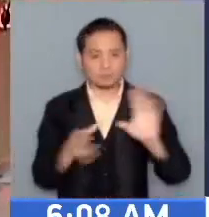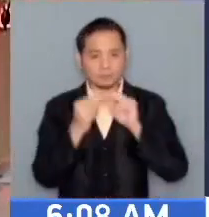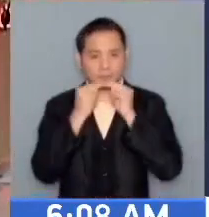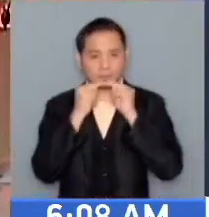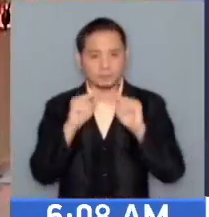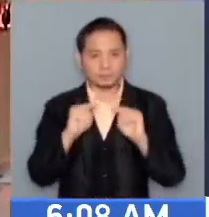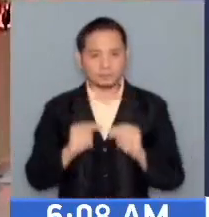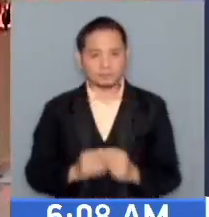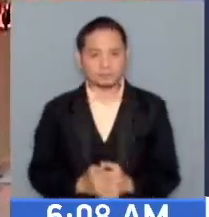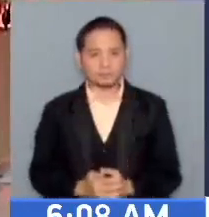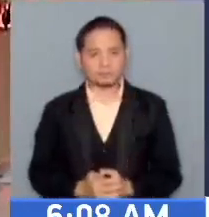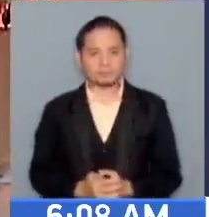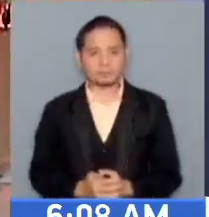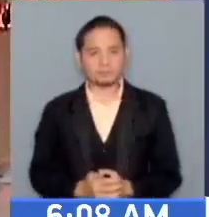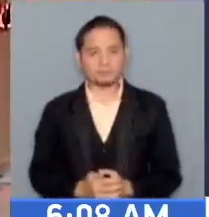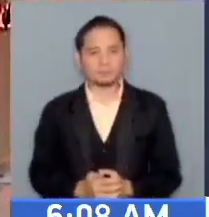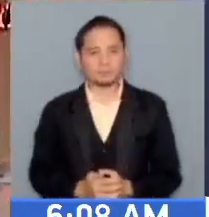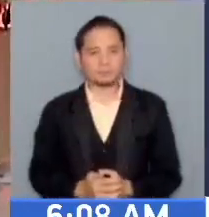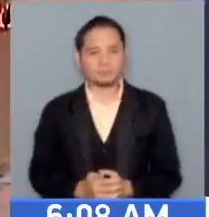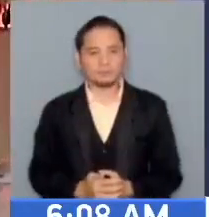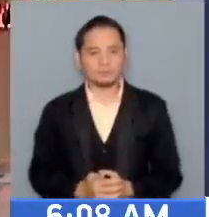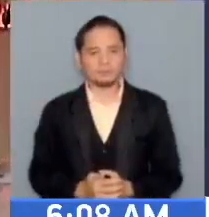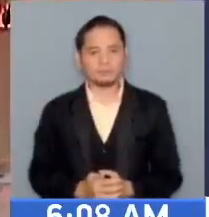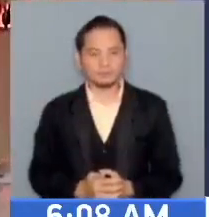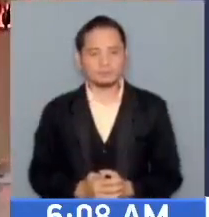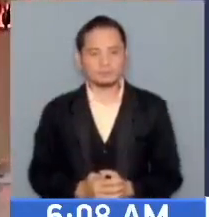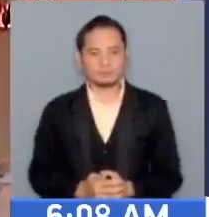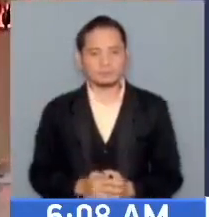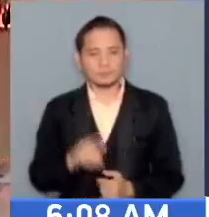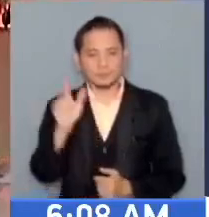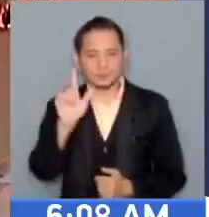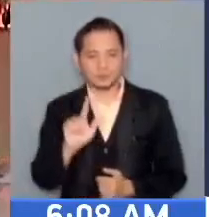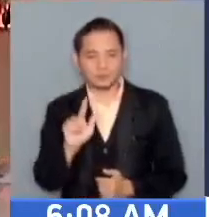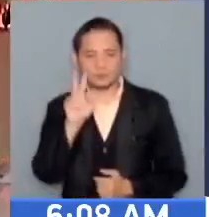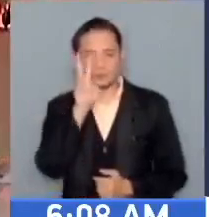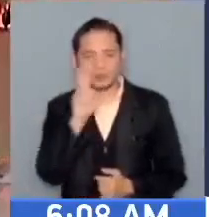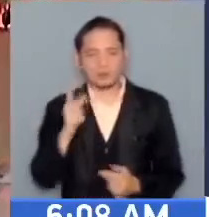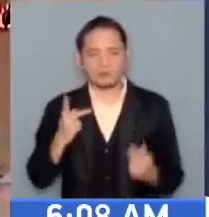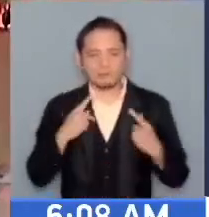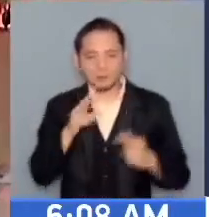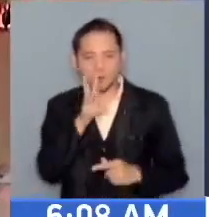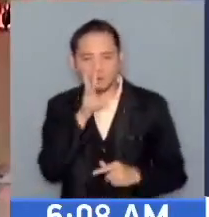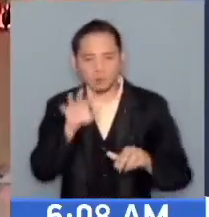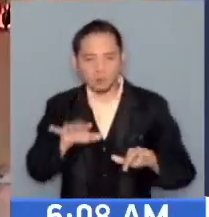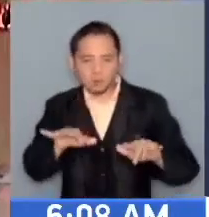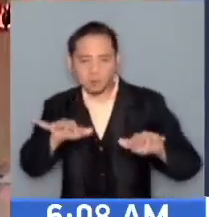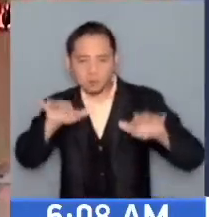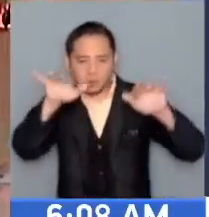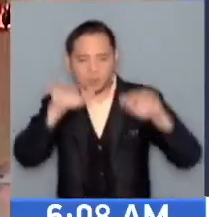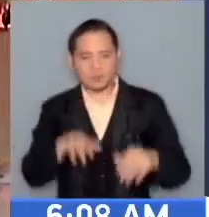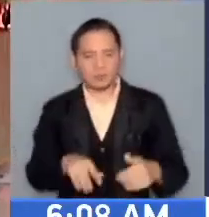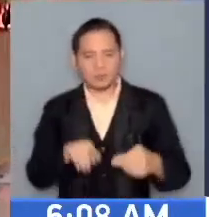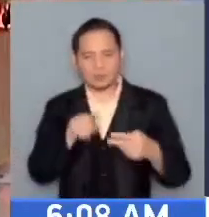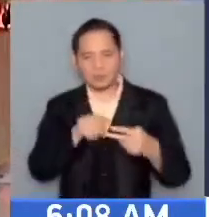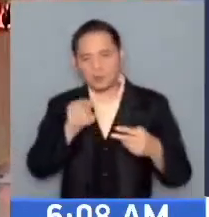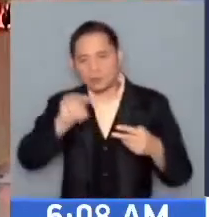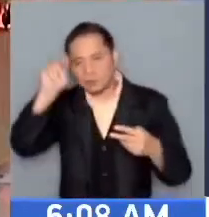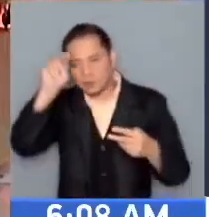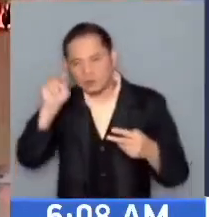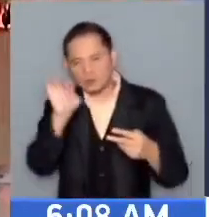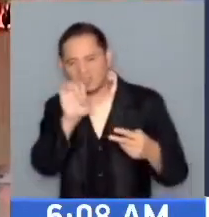Inulan at binahang ilang lalawigan sa Luzon at Visayas nitong weekend, kabilang dyan ang Northern at Eastern Samar kung saan maraming pamilyang